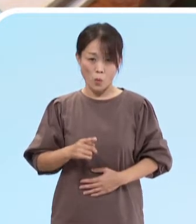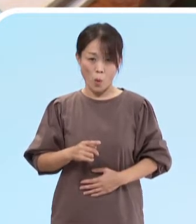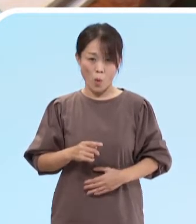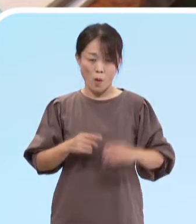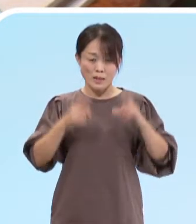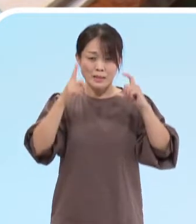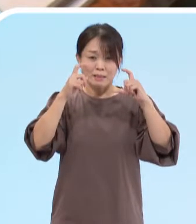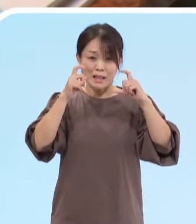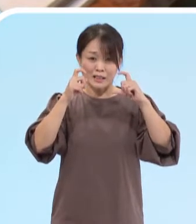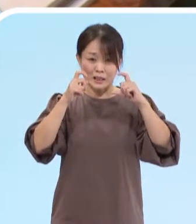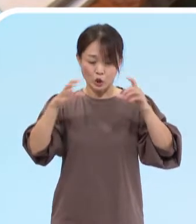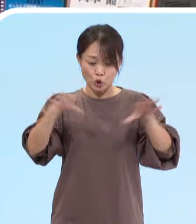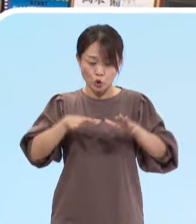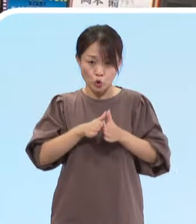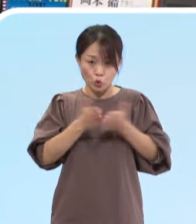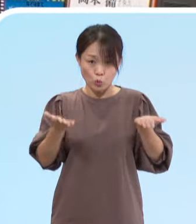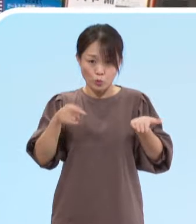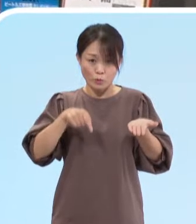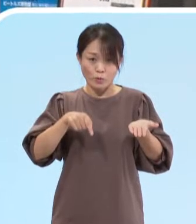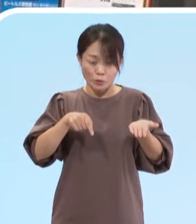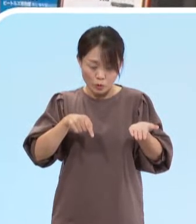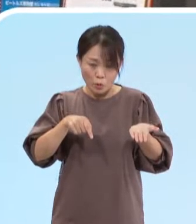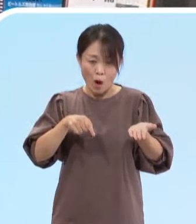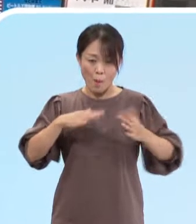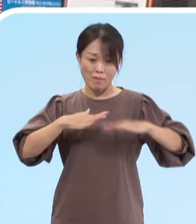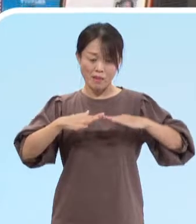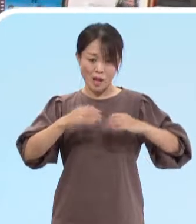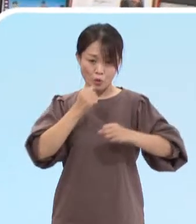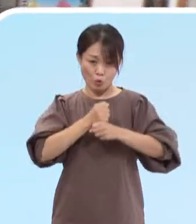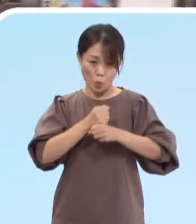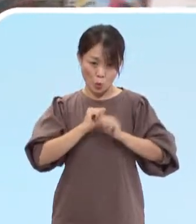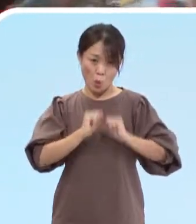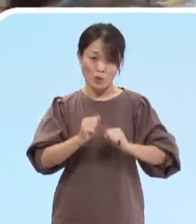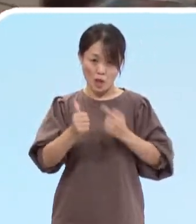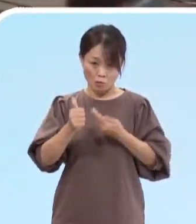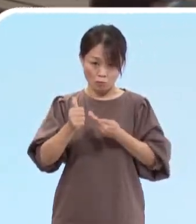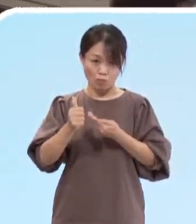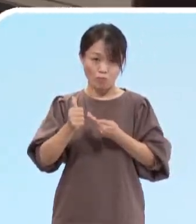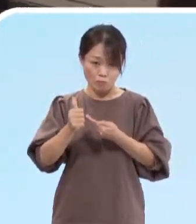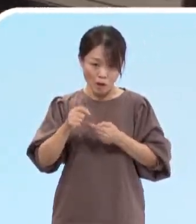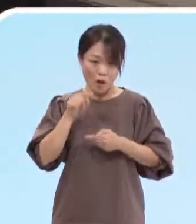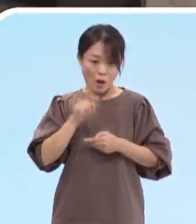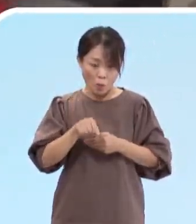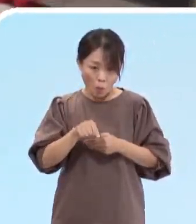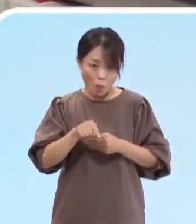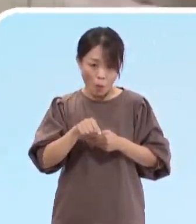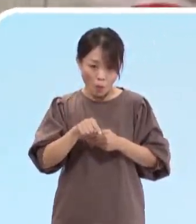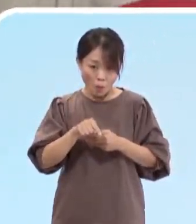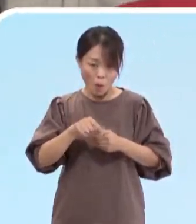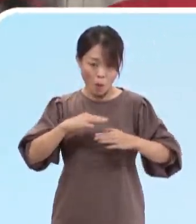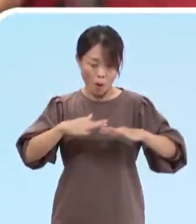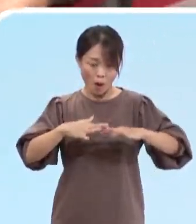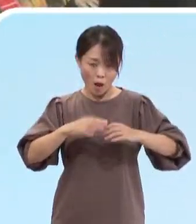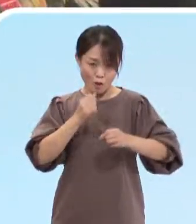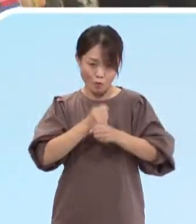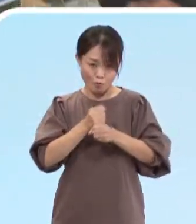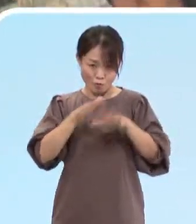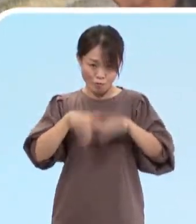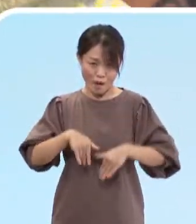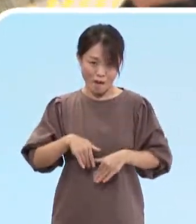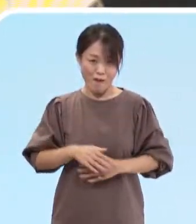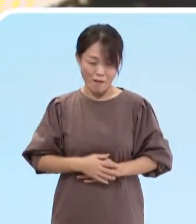そしてこの写真集、岡本さんはデザインのお仕事もされていて、なんとこの写真集の表紙は